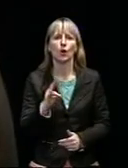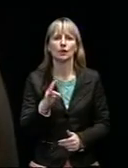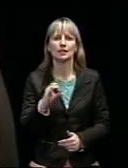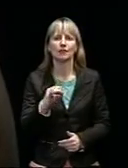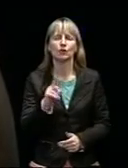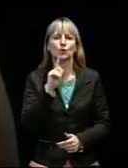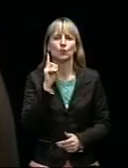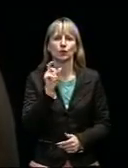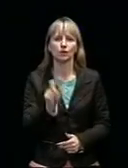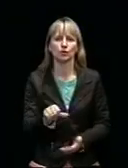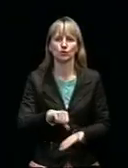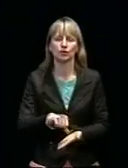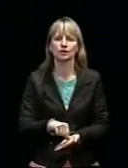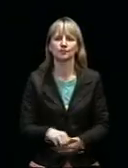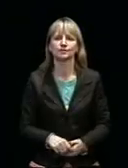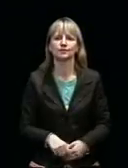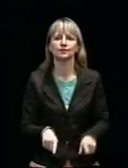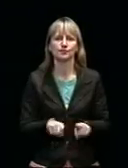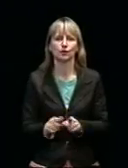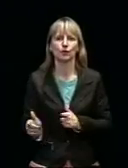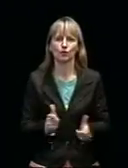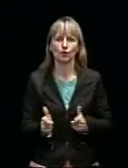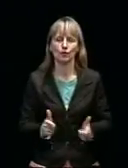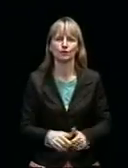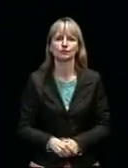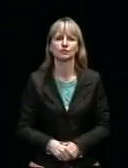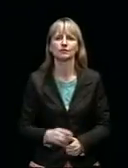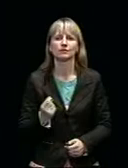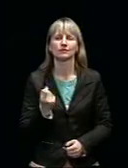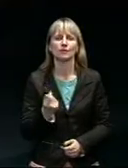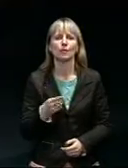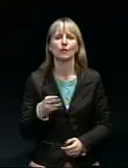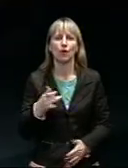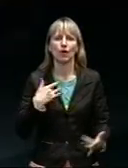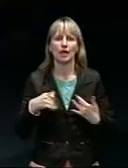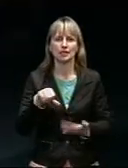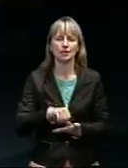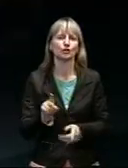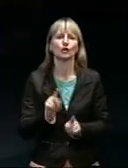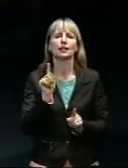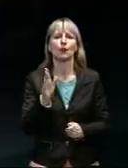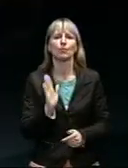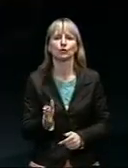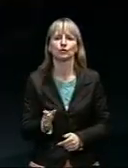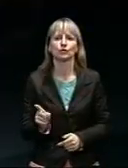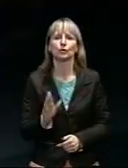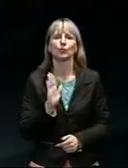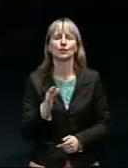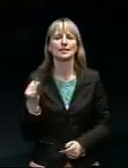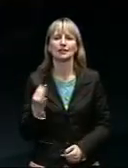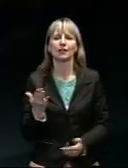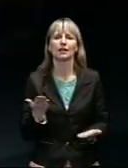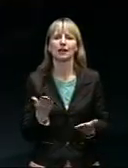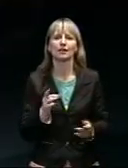Гмирі. Туда тоже готовлюсь. Давайте трошки еще про концерт. Що там буде, що буде цікаво?